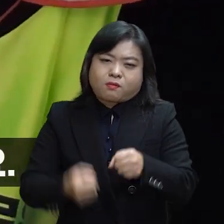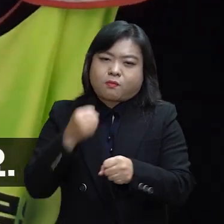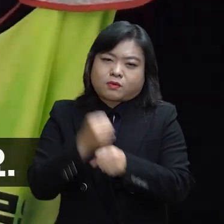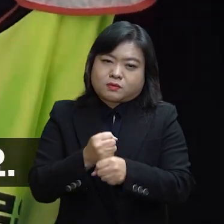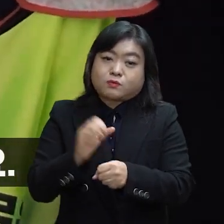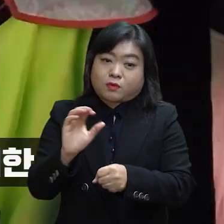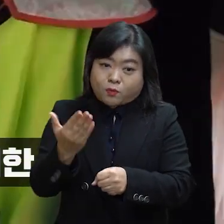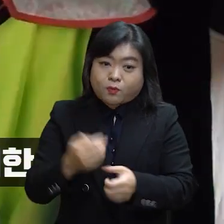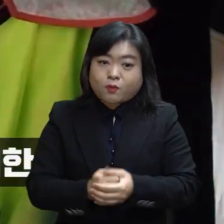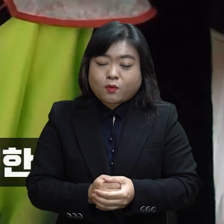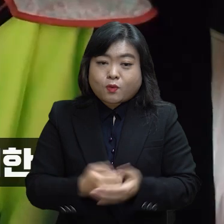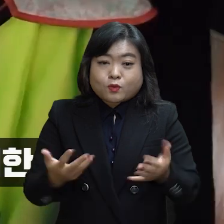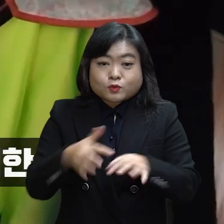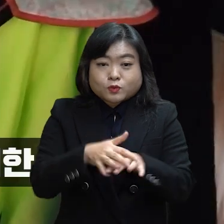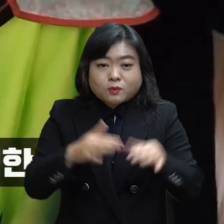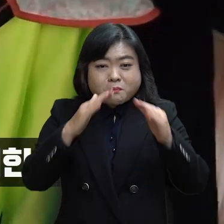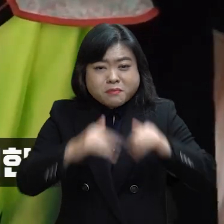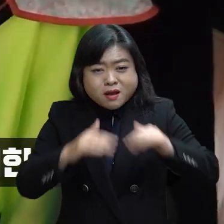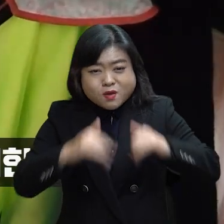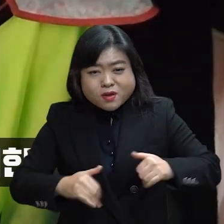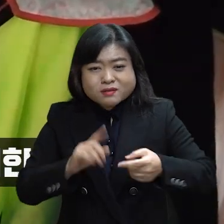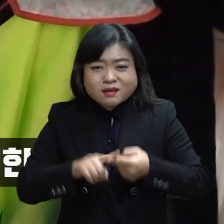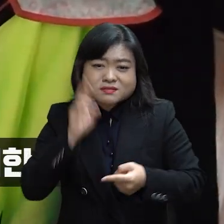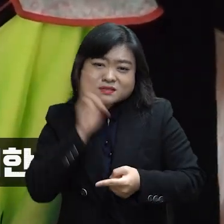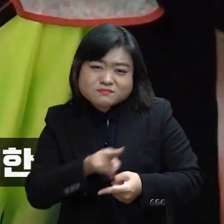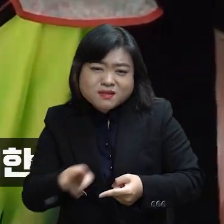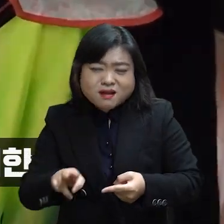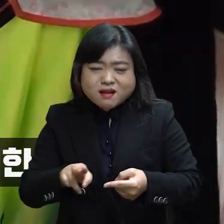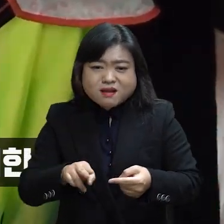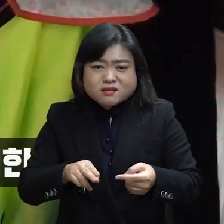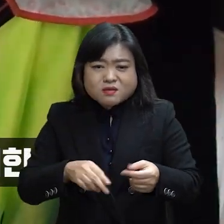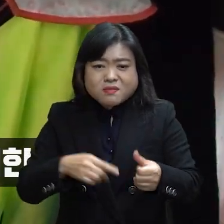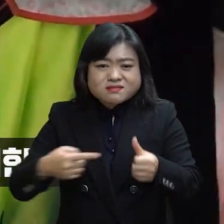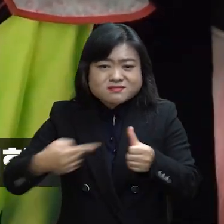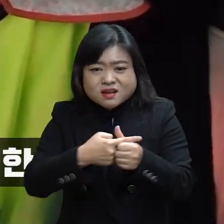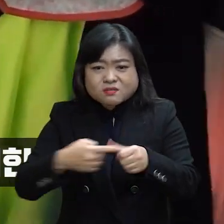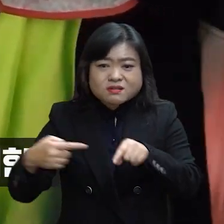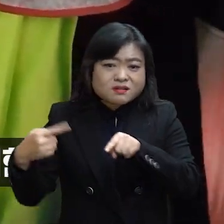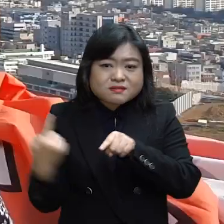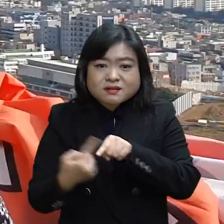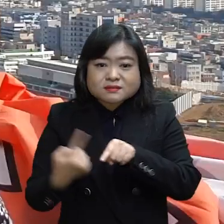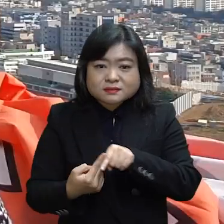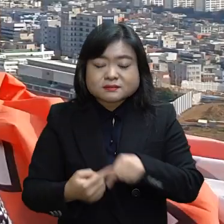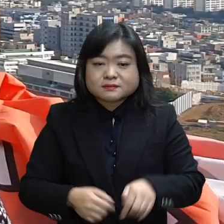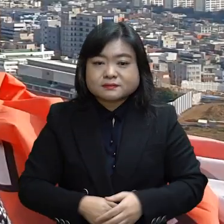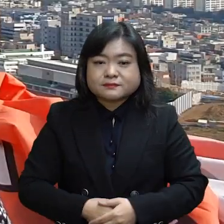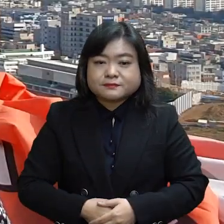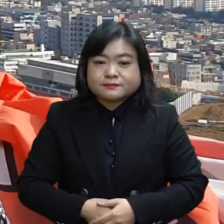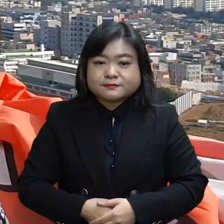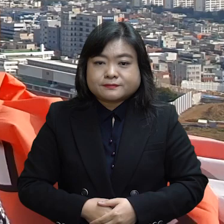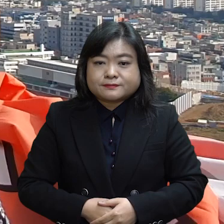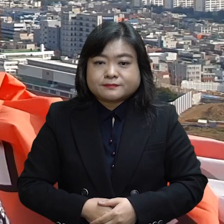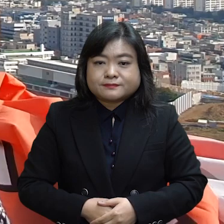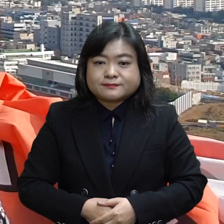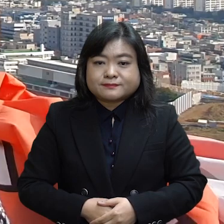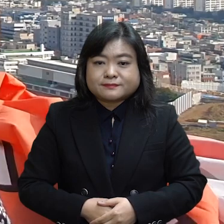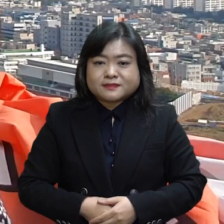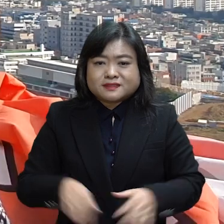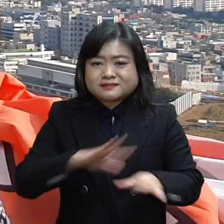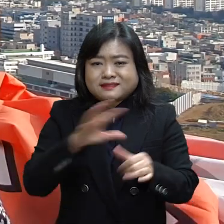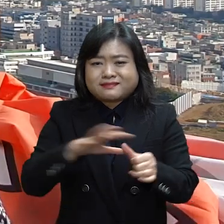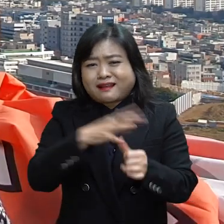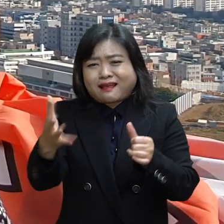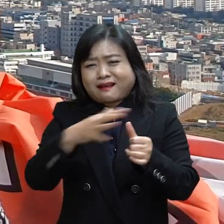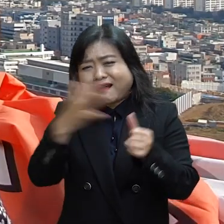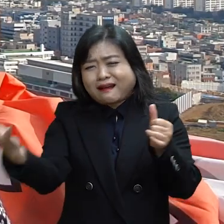명예가 회복이고요. 노조 파괴의 그런 야만적이고 청구 살인을 한 그것들이 추석 연휴 동안 이거